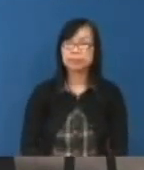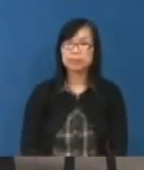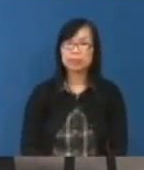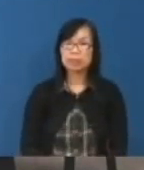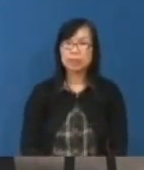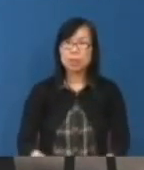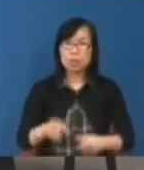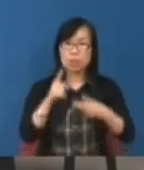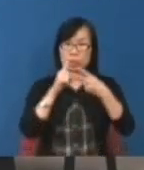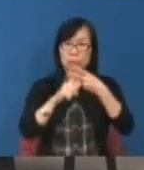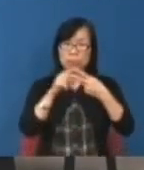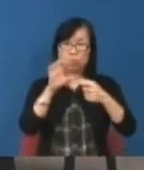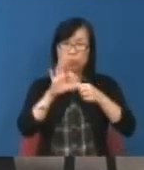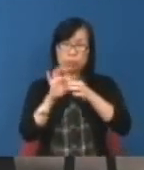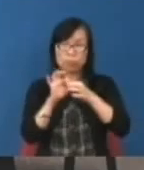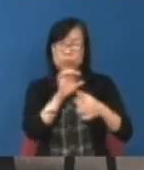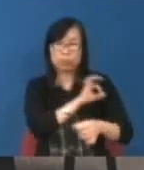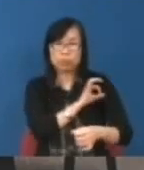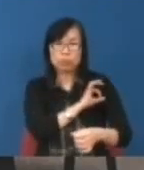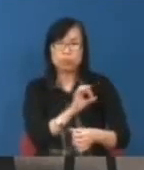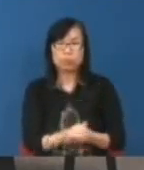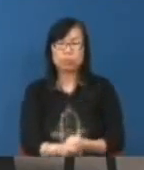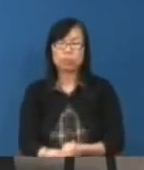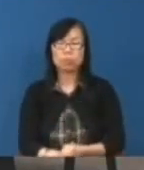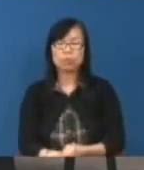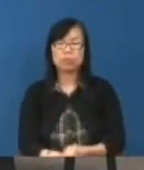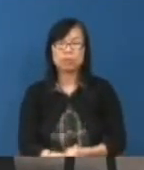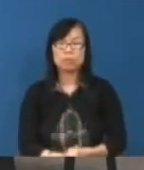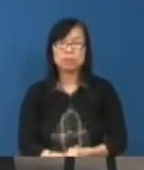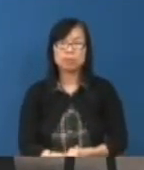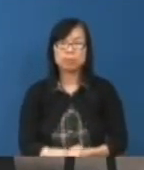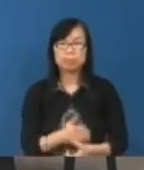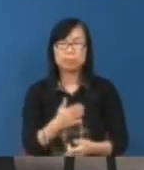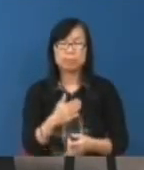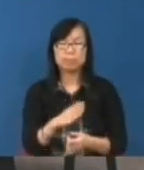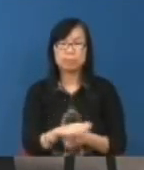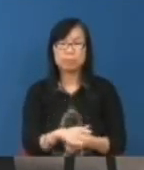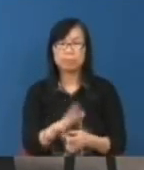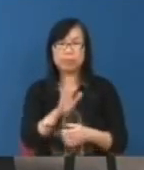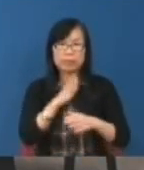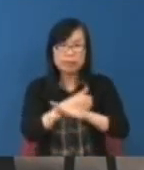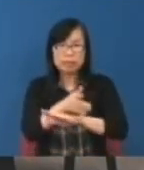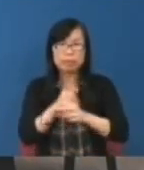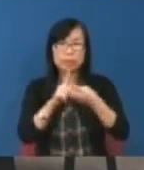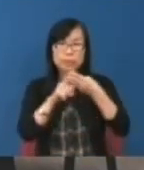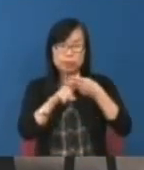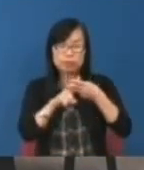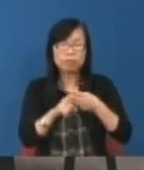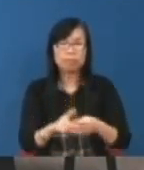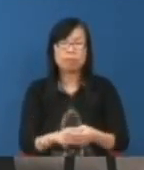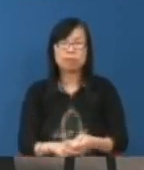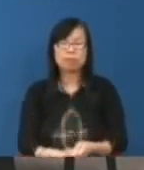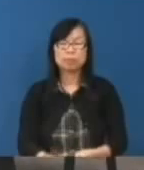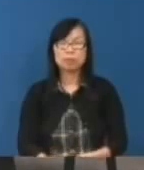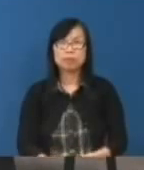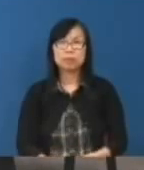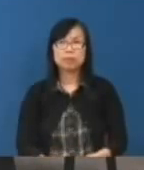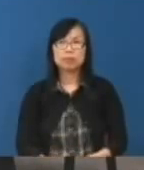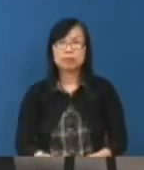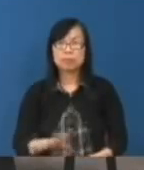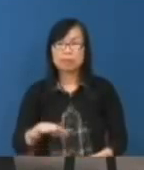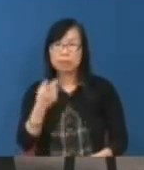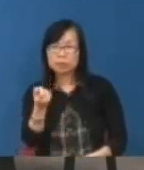聯會作為一個工會。係咪工會當然不等於是社會主義啦，但係好簡單，